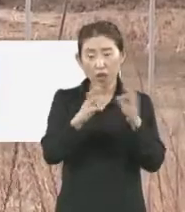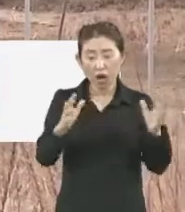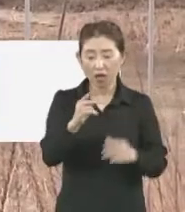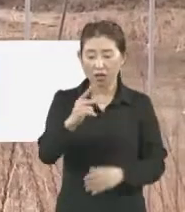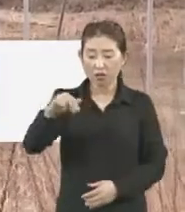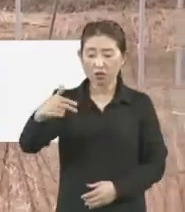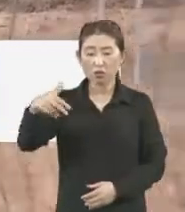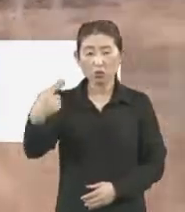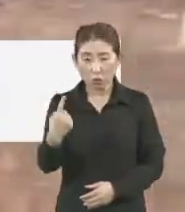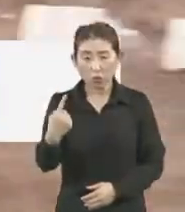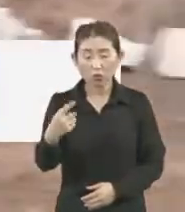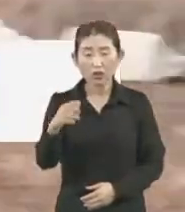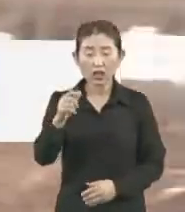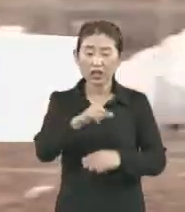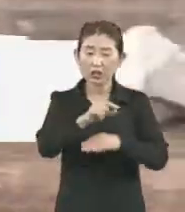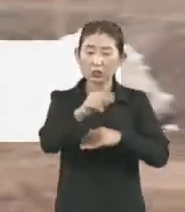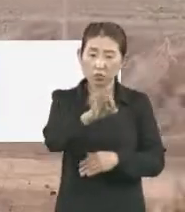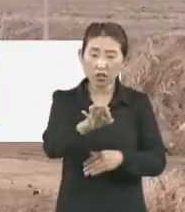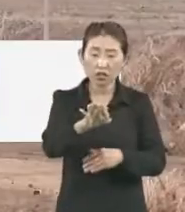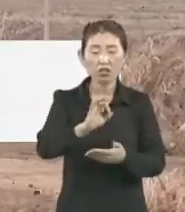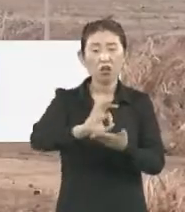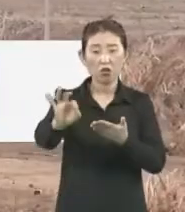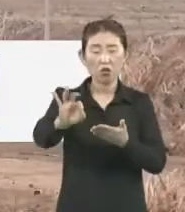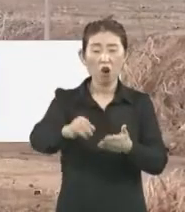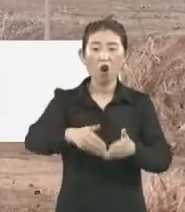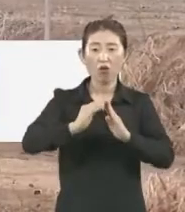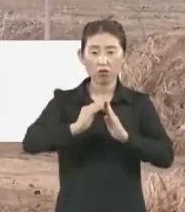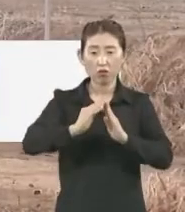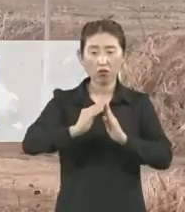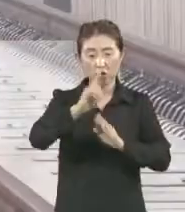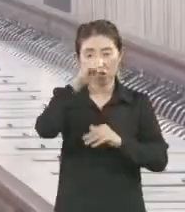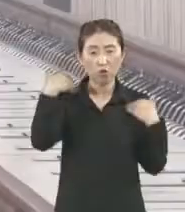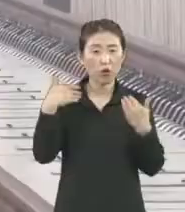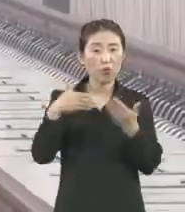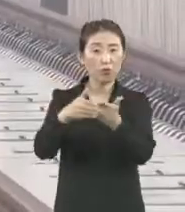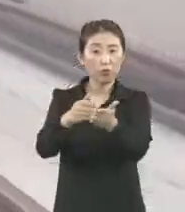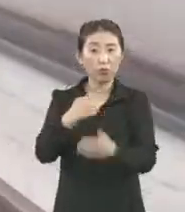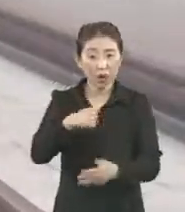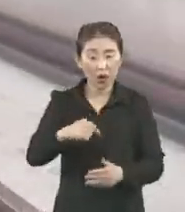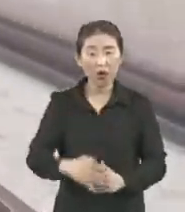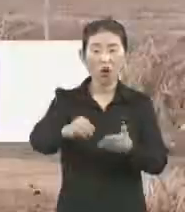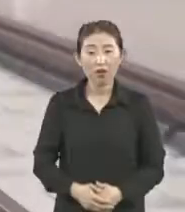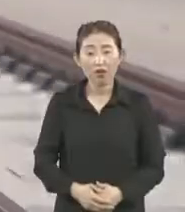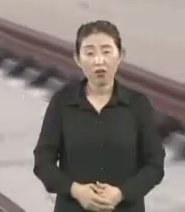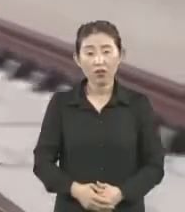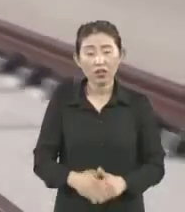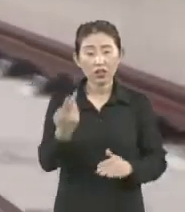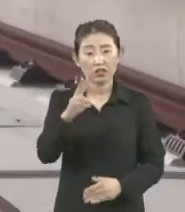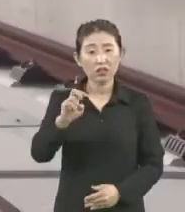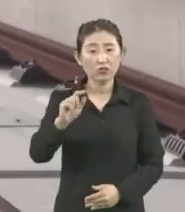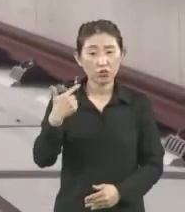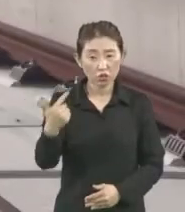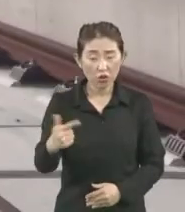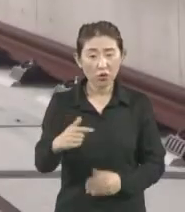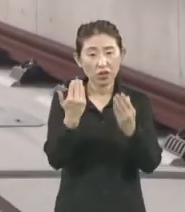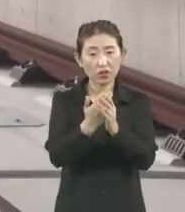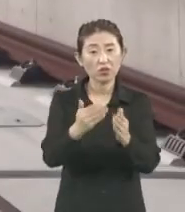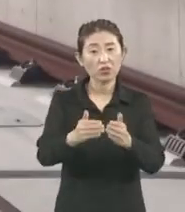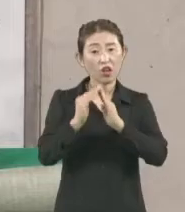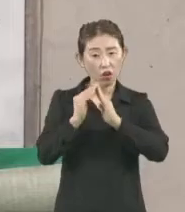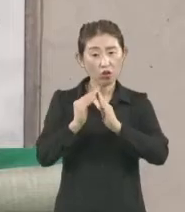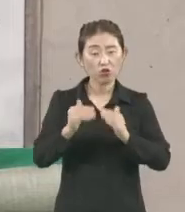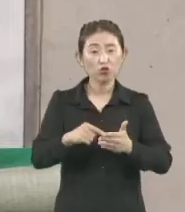양승조 지사가 지방비 를 투입해 건설하겠다는 방안을 정부에 제시했고 이에 따라 2026년 완공을 목표로